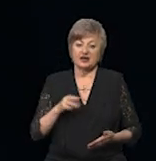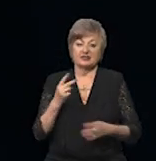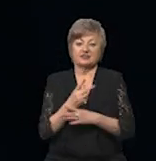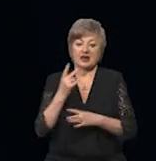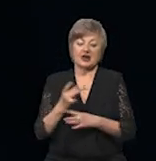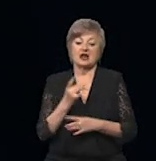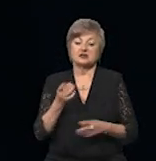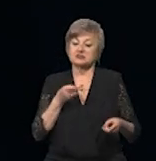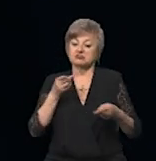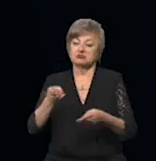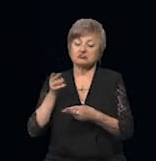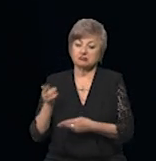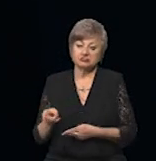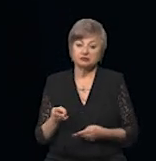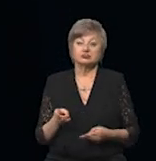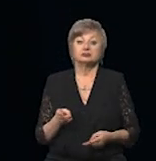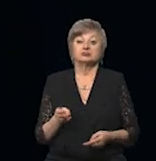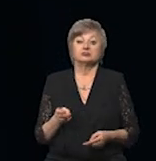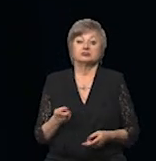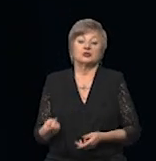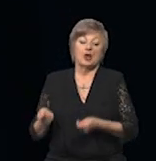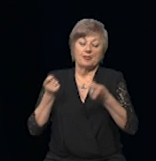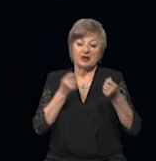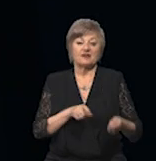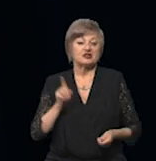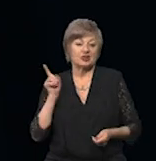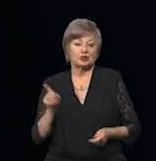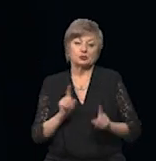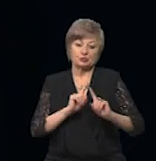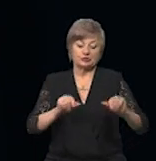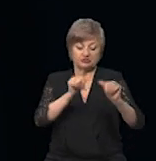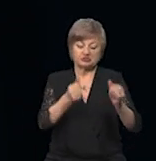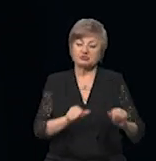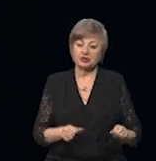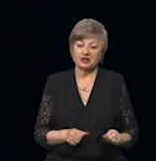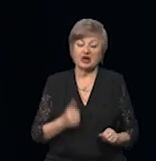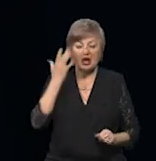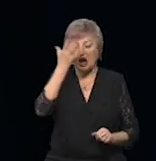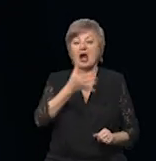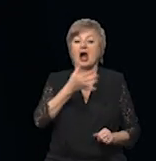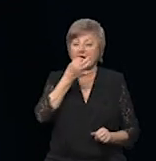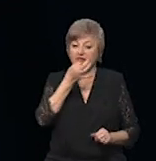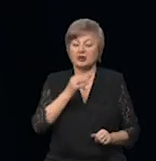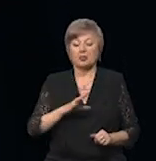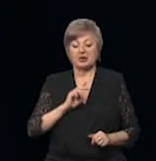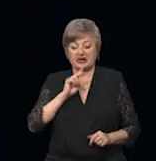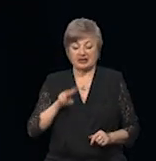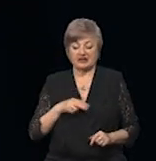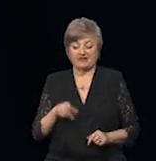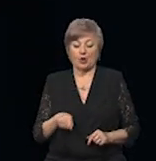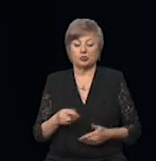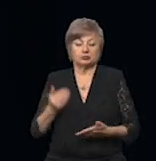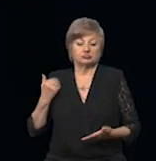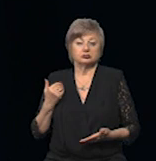їздив, привозив оттуда різні експонати. Африка. За останні 2 роки я був